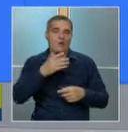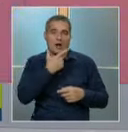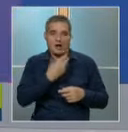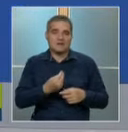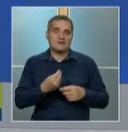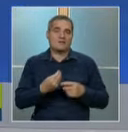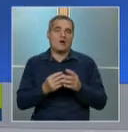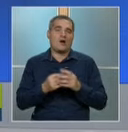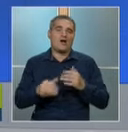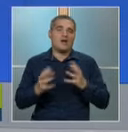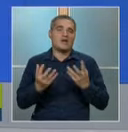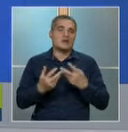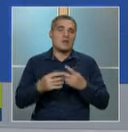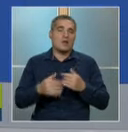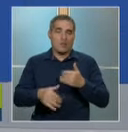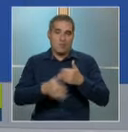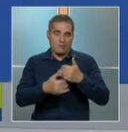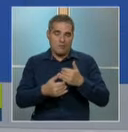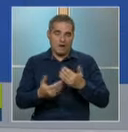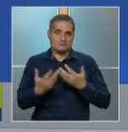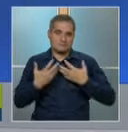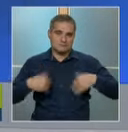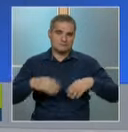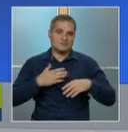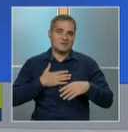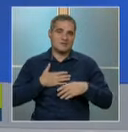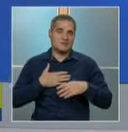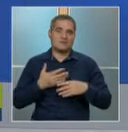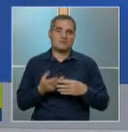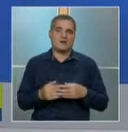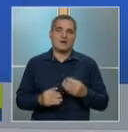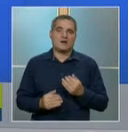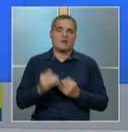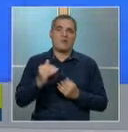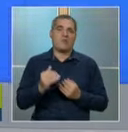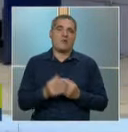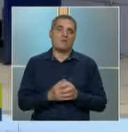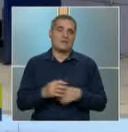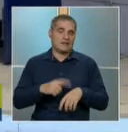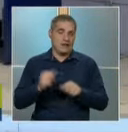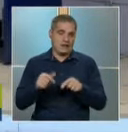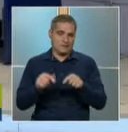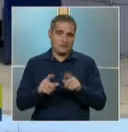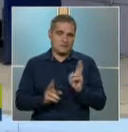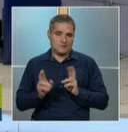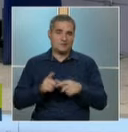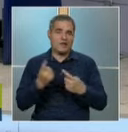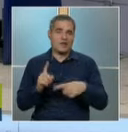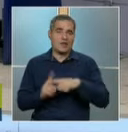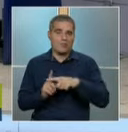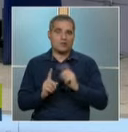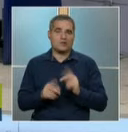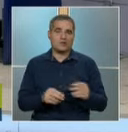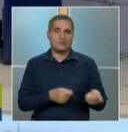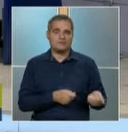че технологиите ни подпомагат да бъдем, нали, по... Да, тук съм съгласна. Това е един плюс, който ни